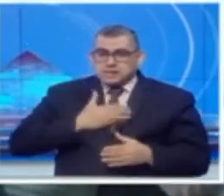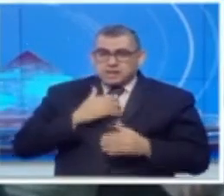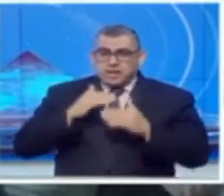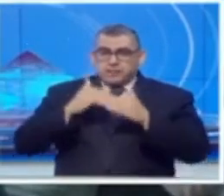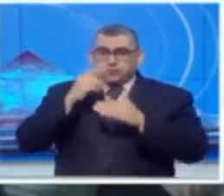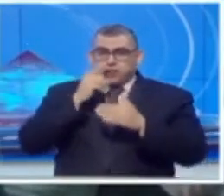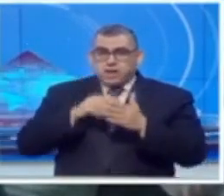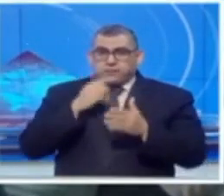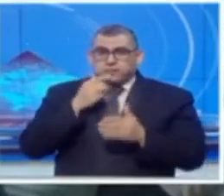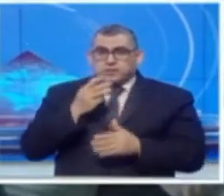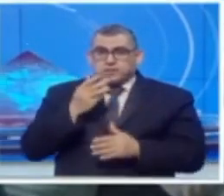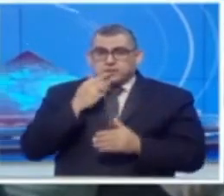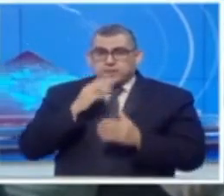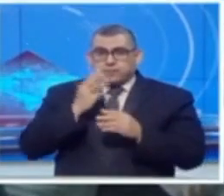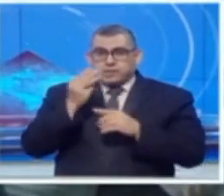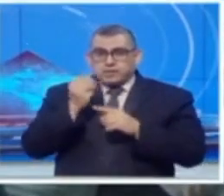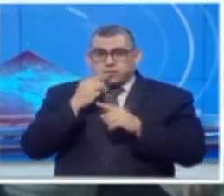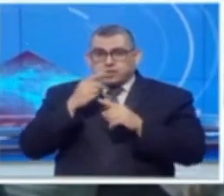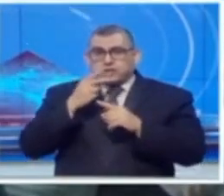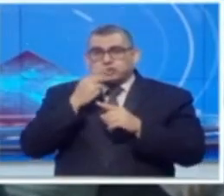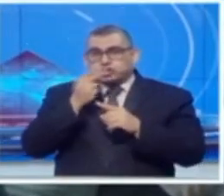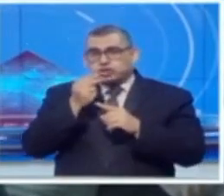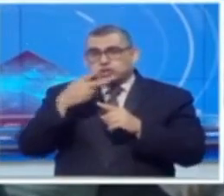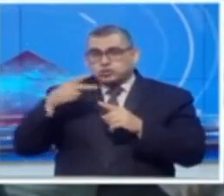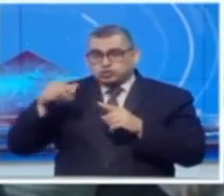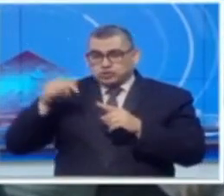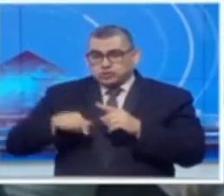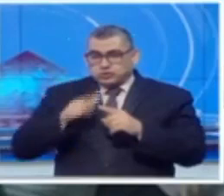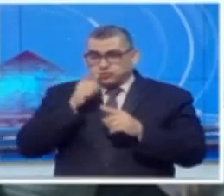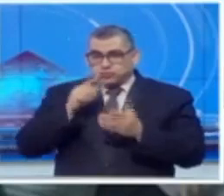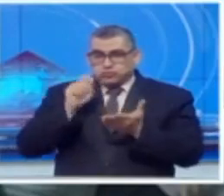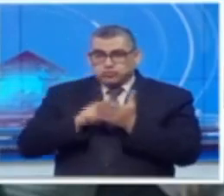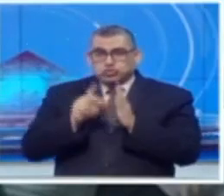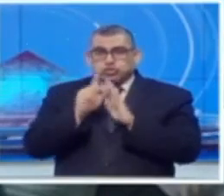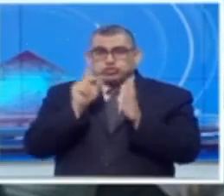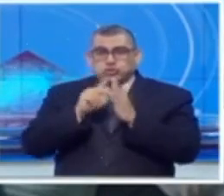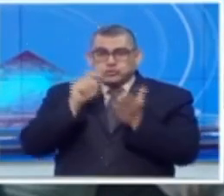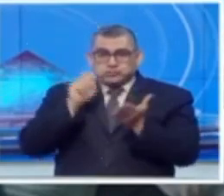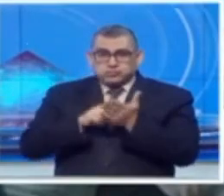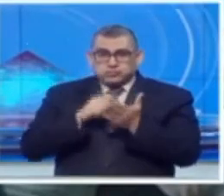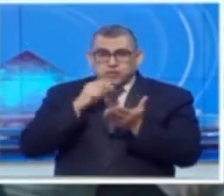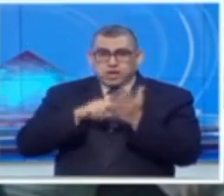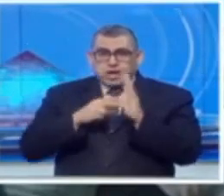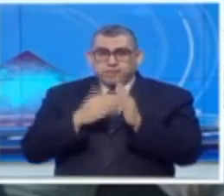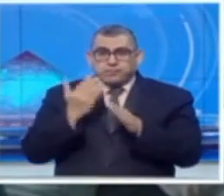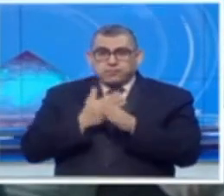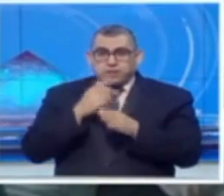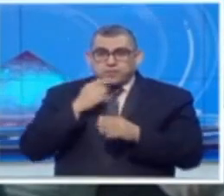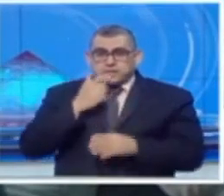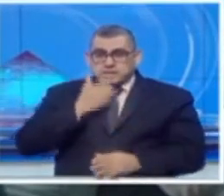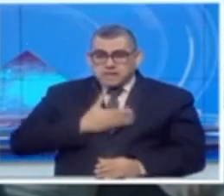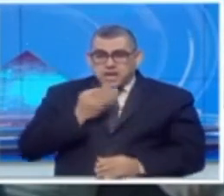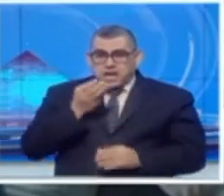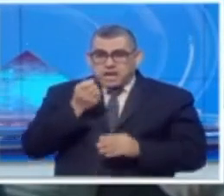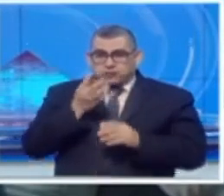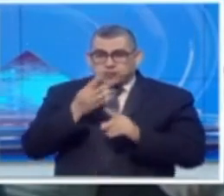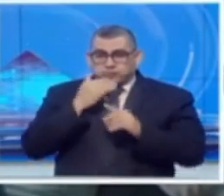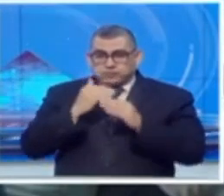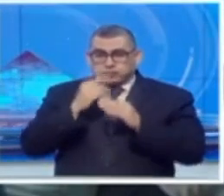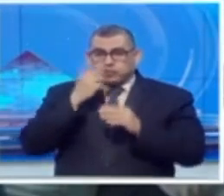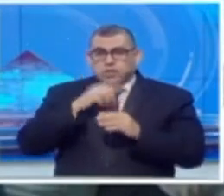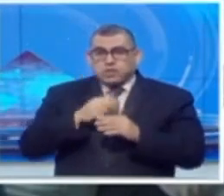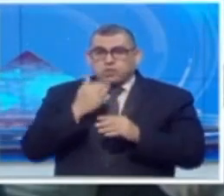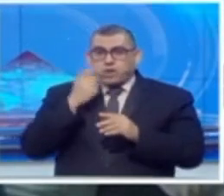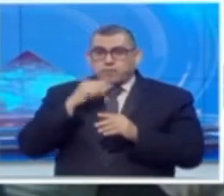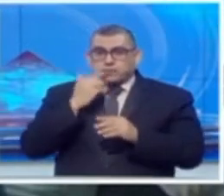وبيحسب السن في 30/6/2022. يشترط وجود محرم للسيدات أقل من 45 عام ميلاديا،